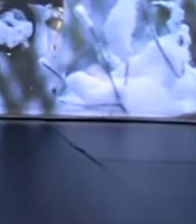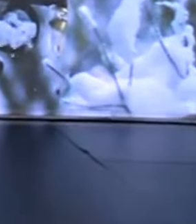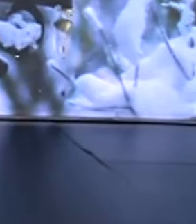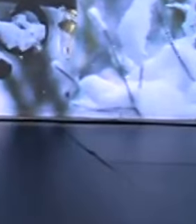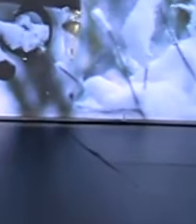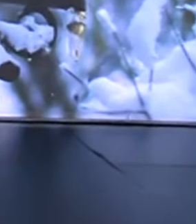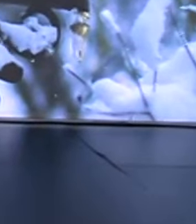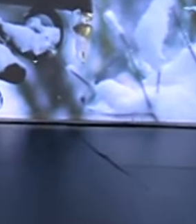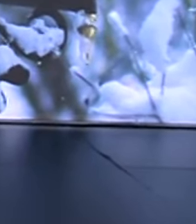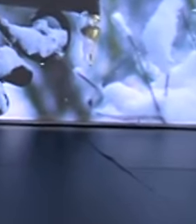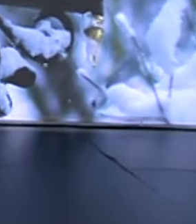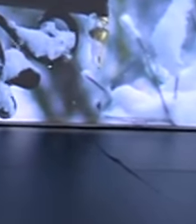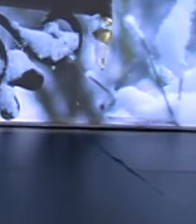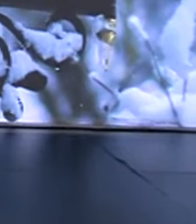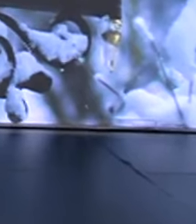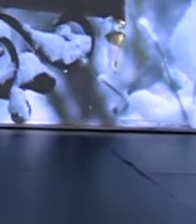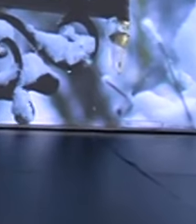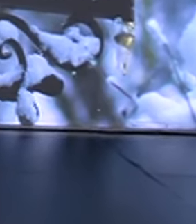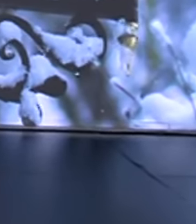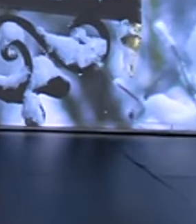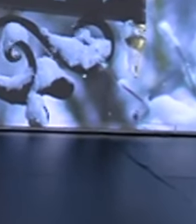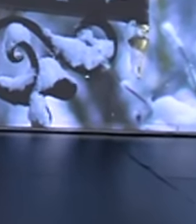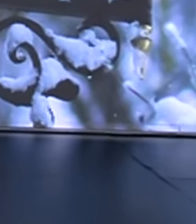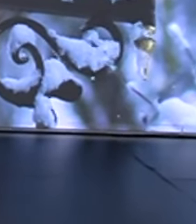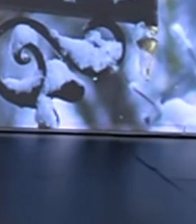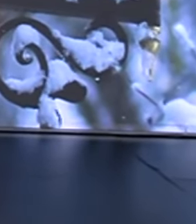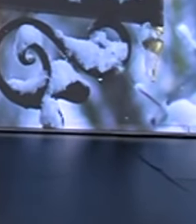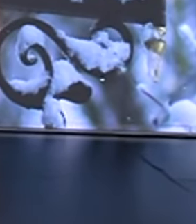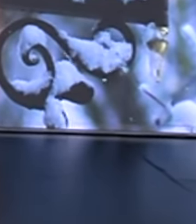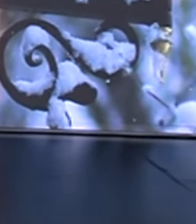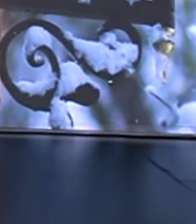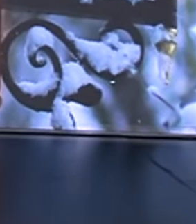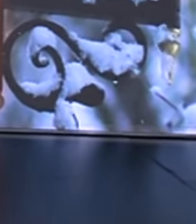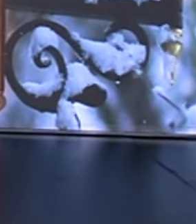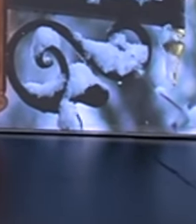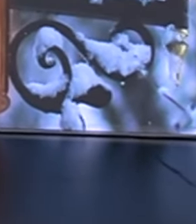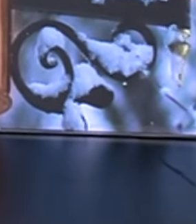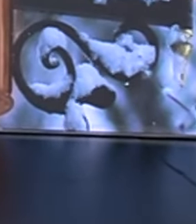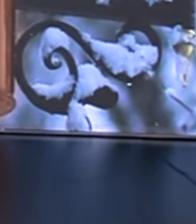Елордамызда қар жауат, күндіз минус 13, түнде 19 градус суық.